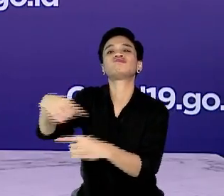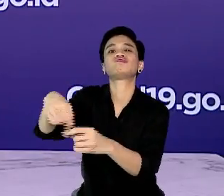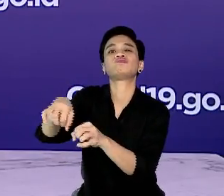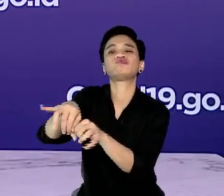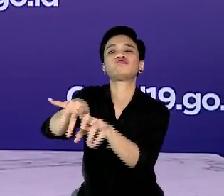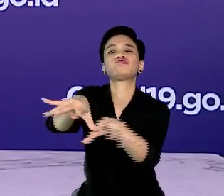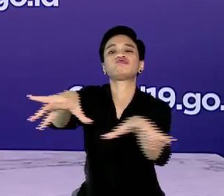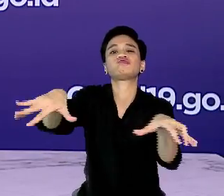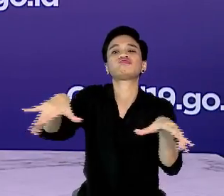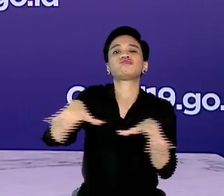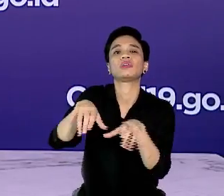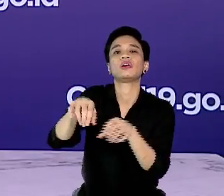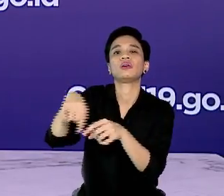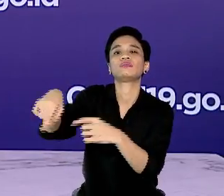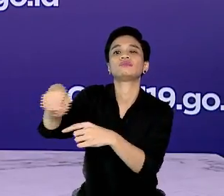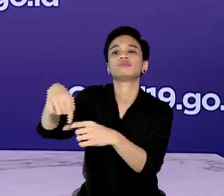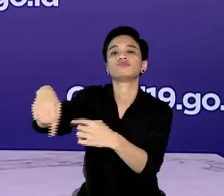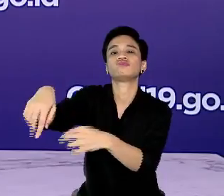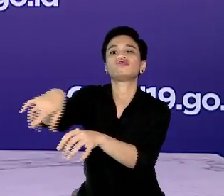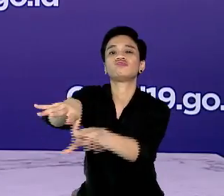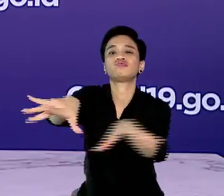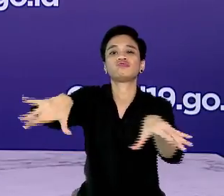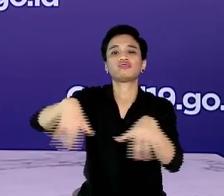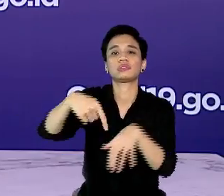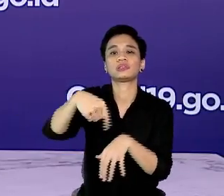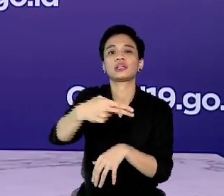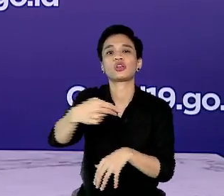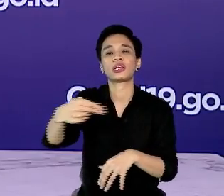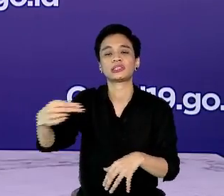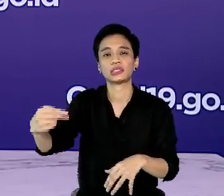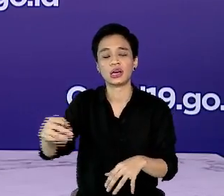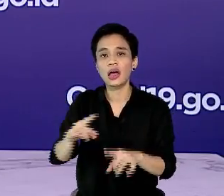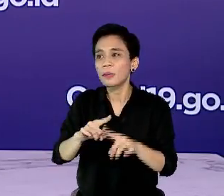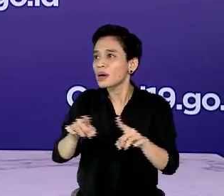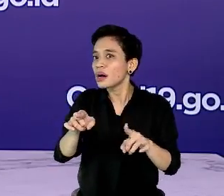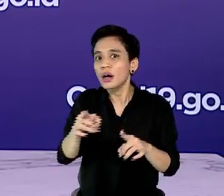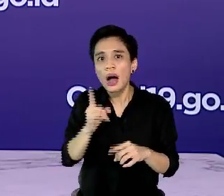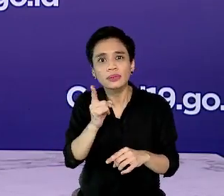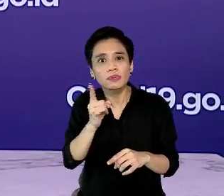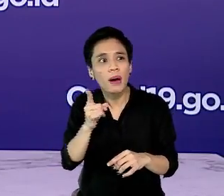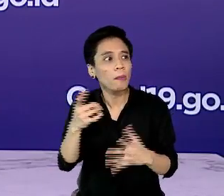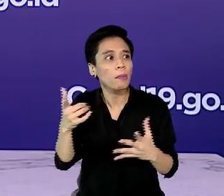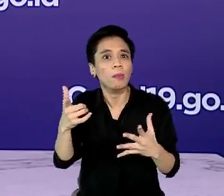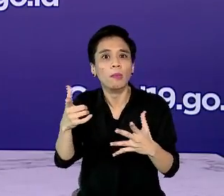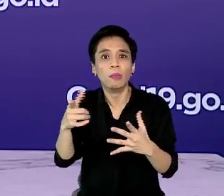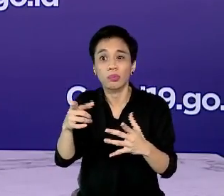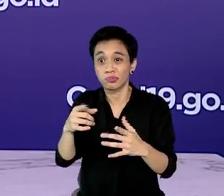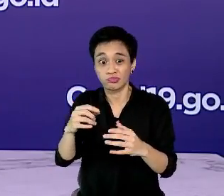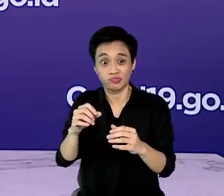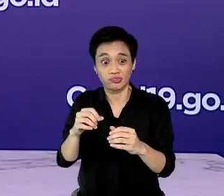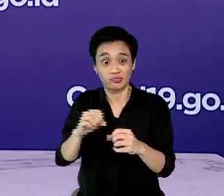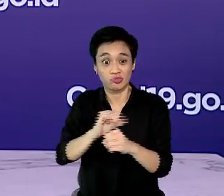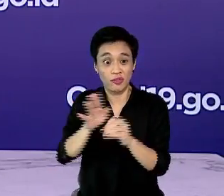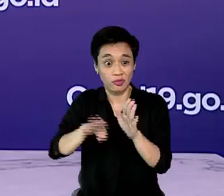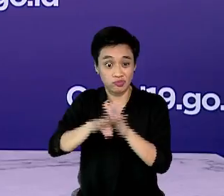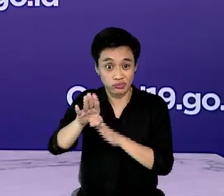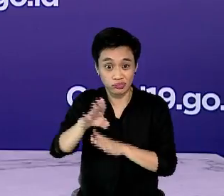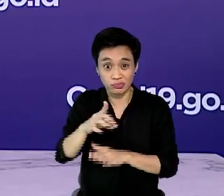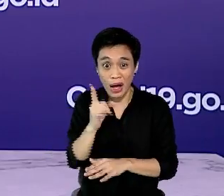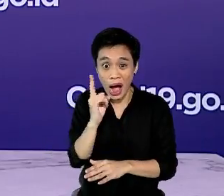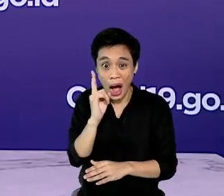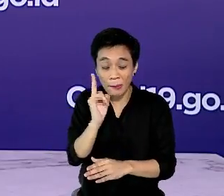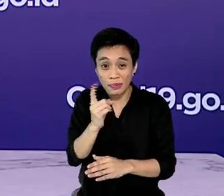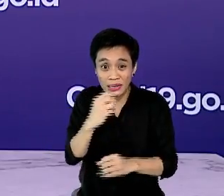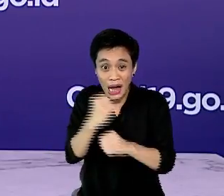Namun untuk mengetahui apakah penyebabnya peningkatan kasus itu karena varian ataukah